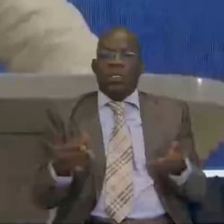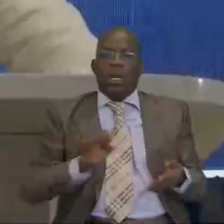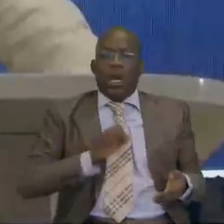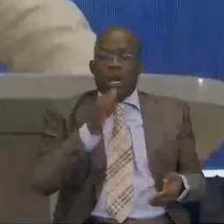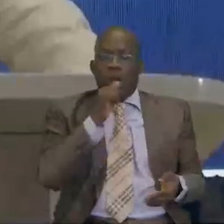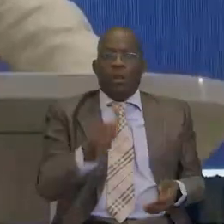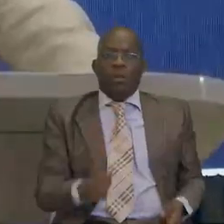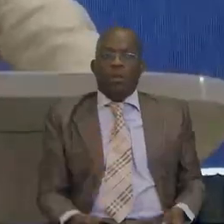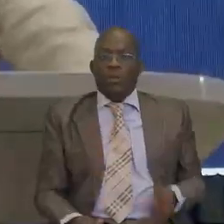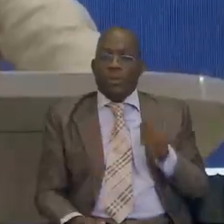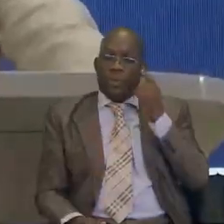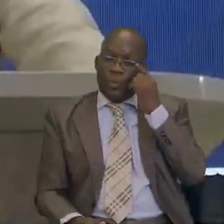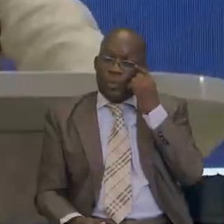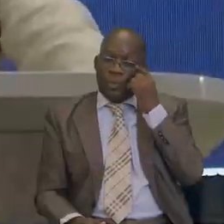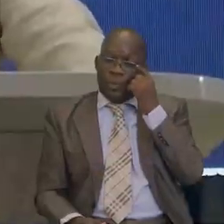Seigneur, me voici.